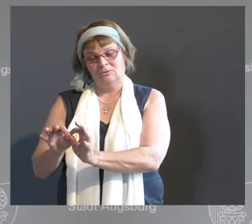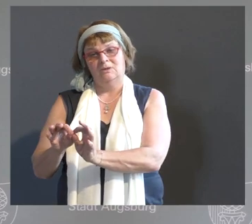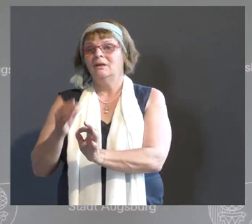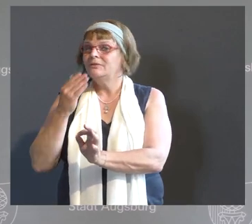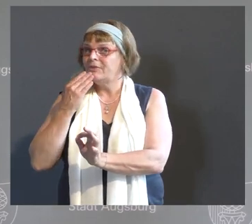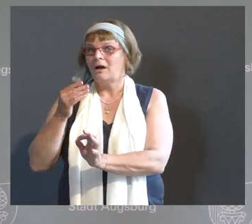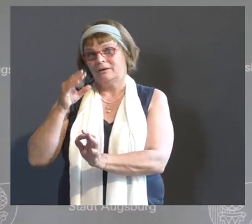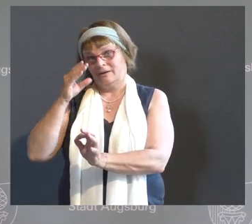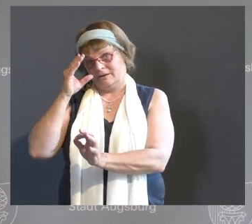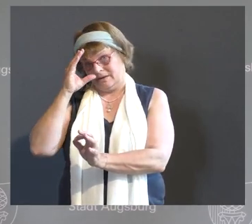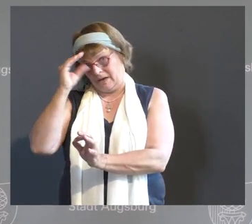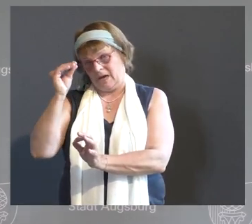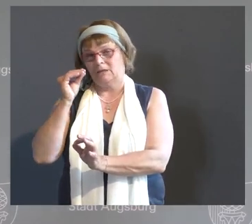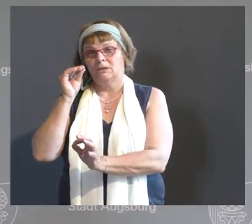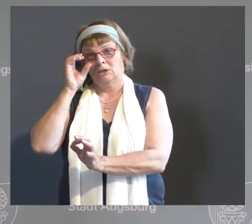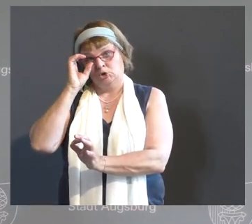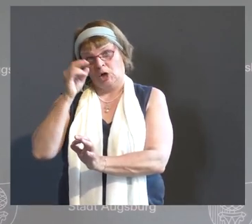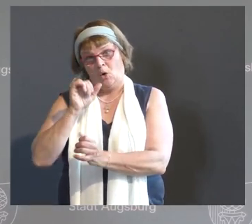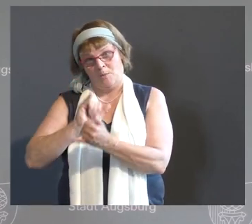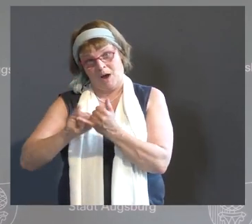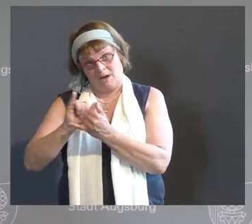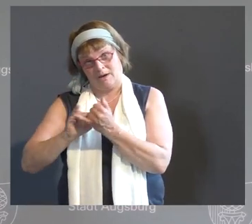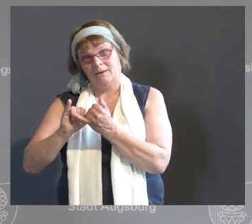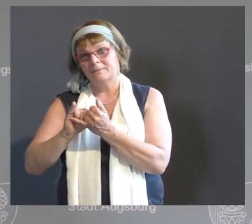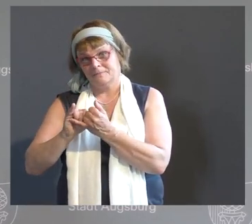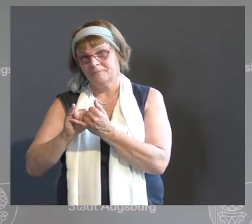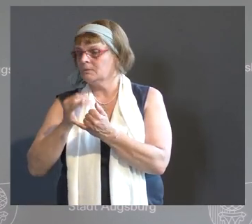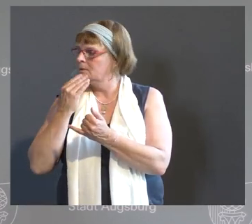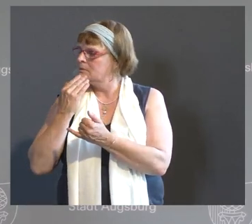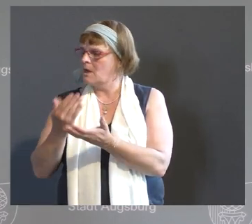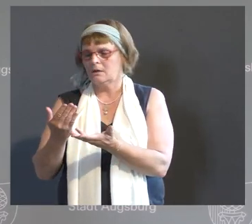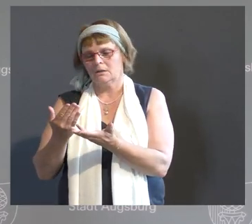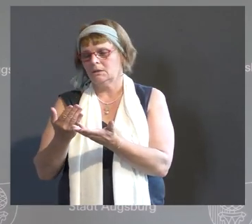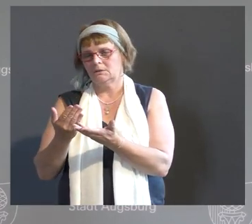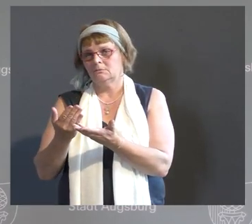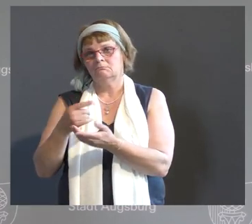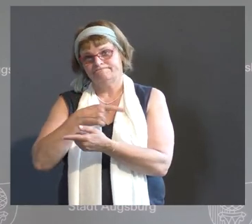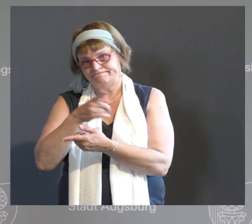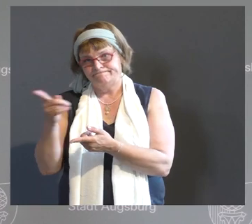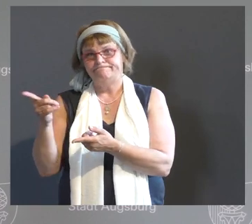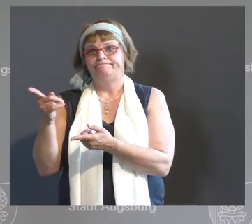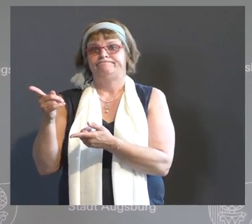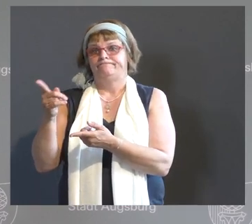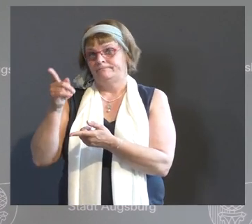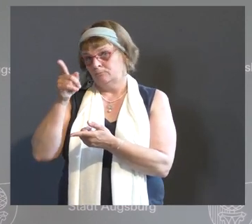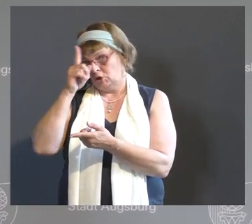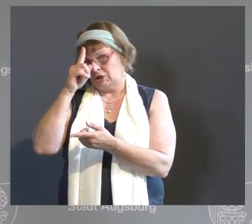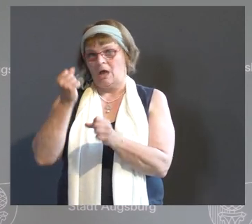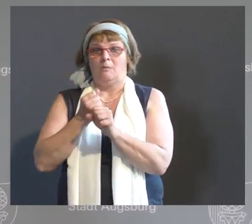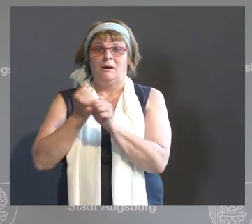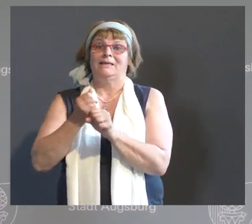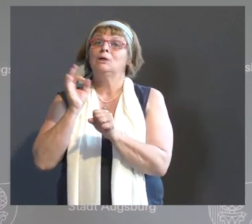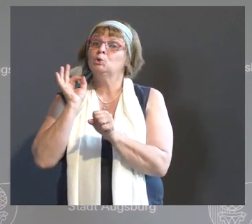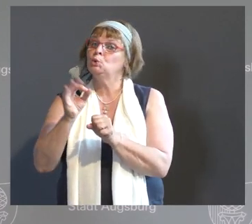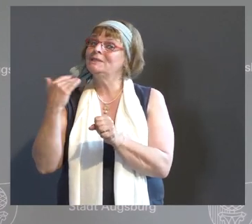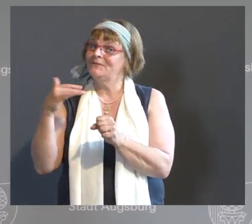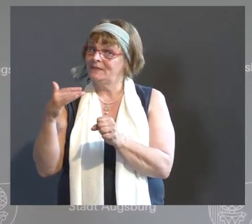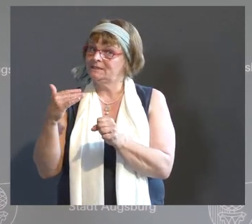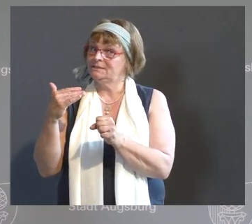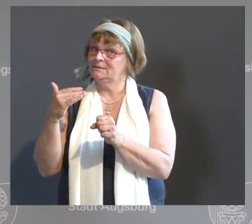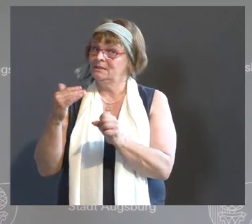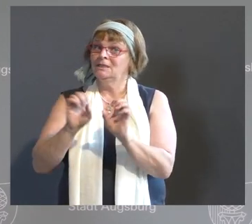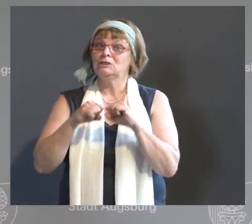Ihrem Vertreter, Herr Krause, der am Freitag unterwegs war. Das war gute Polizeiarbeit in einer äußerst schwierigen